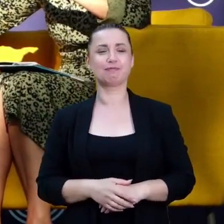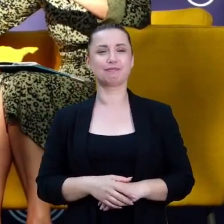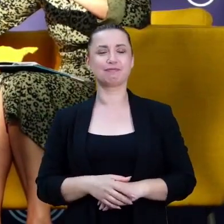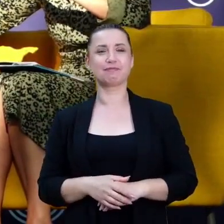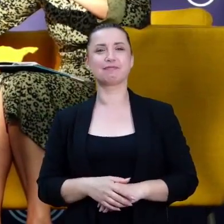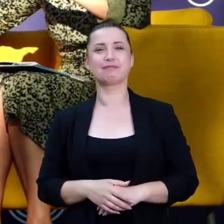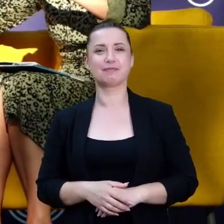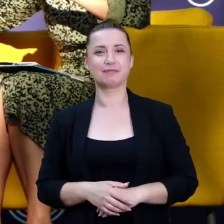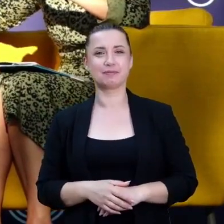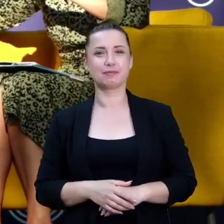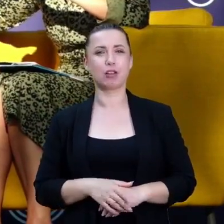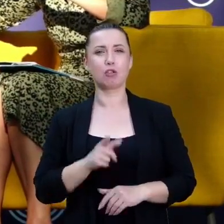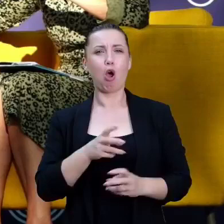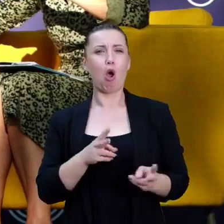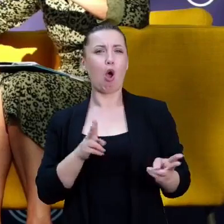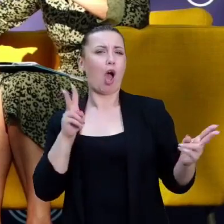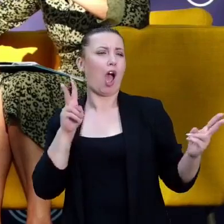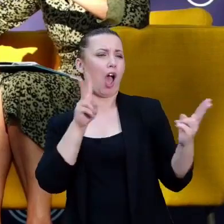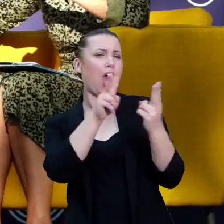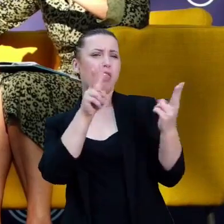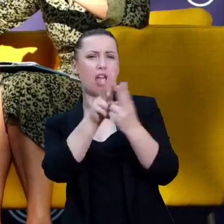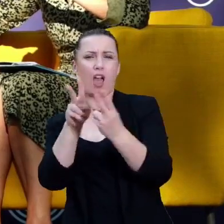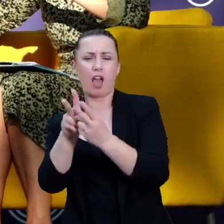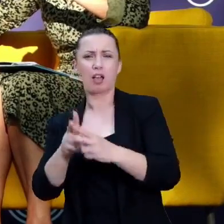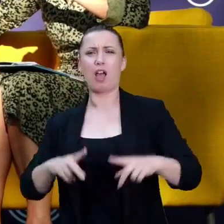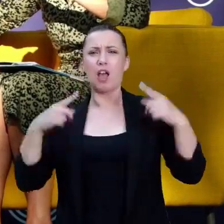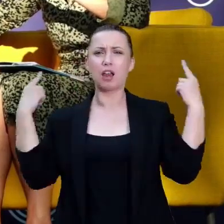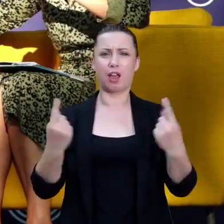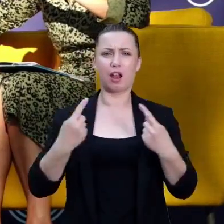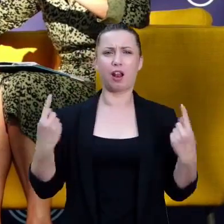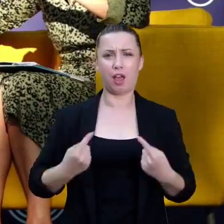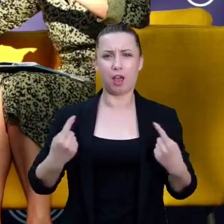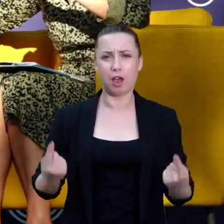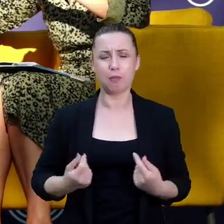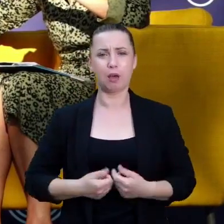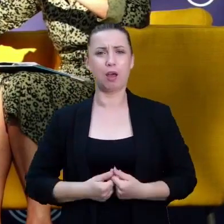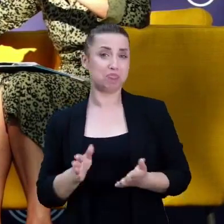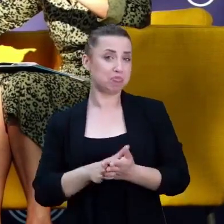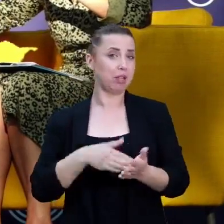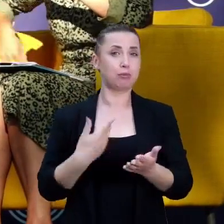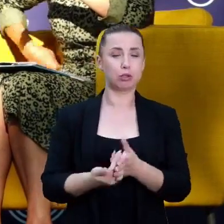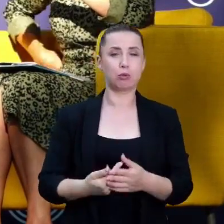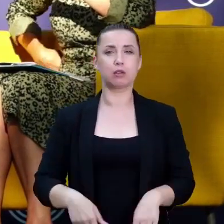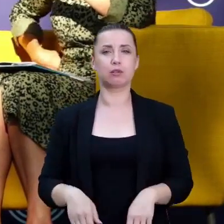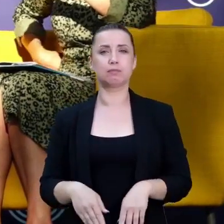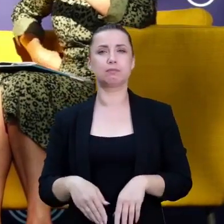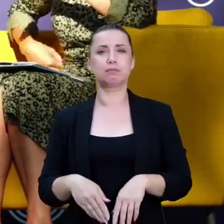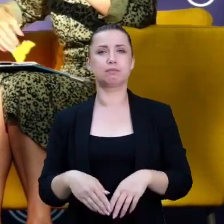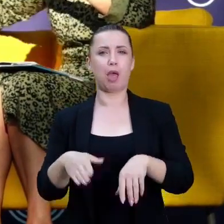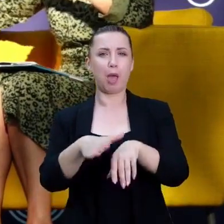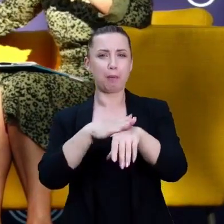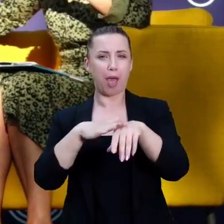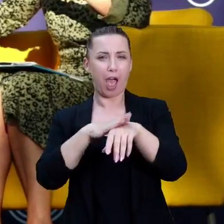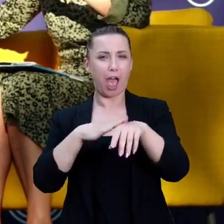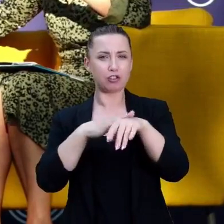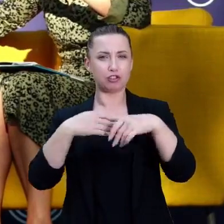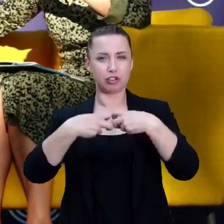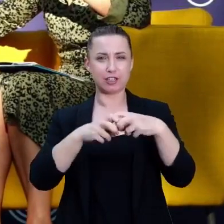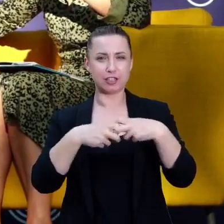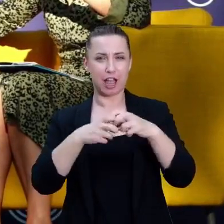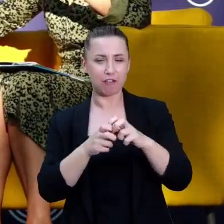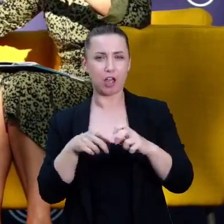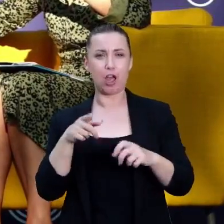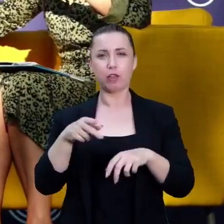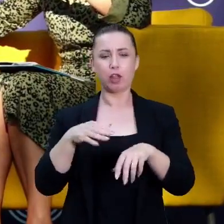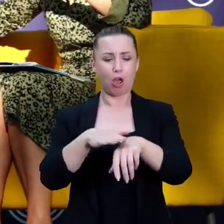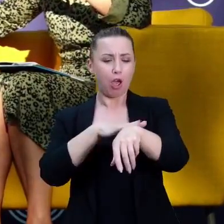To atakują nas zewsząd reklamy na przykład maści na stawy, które wciera